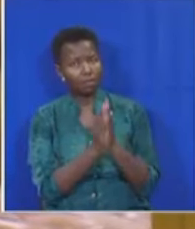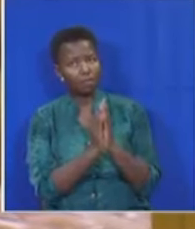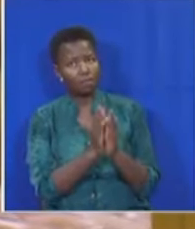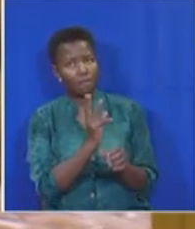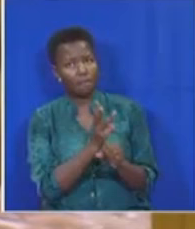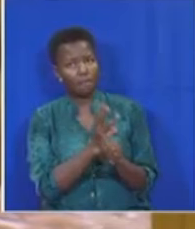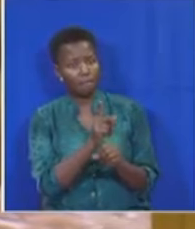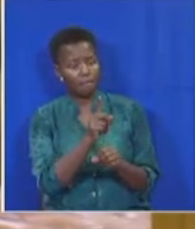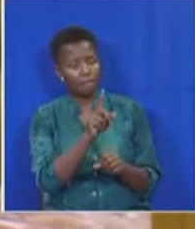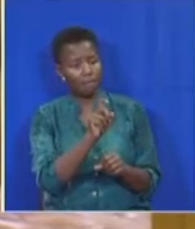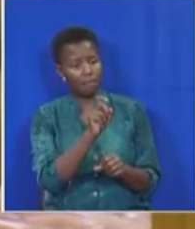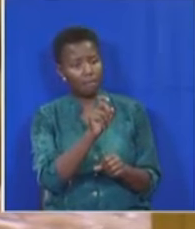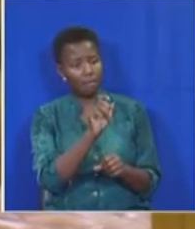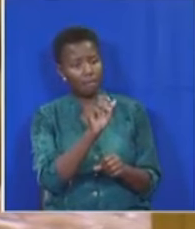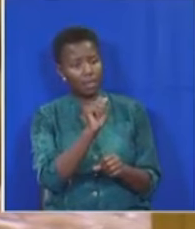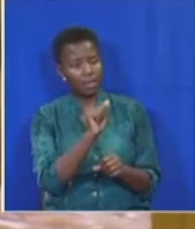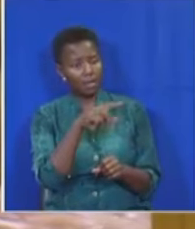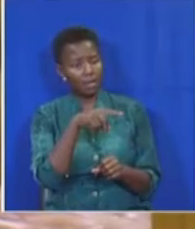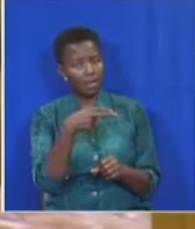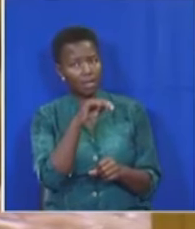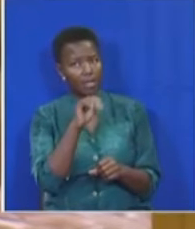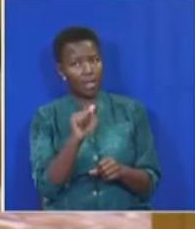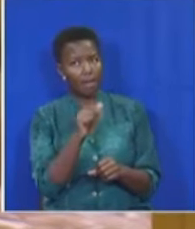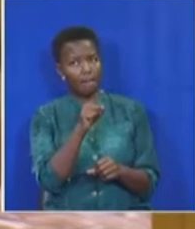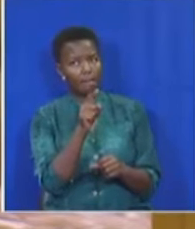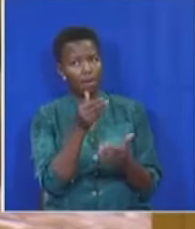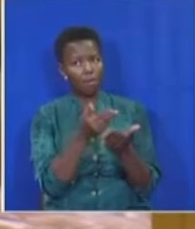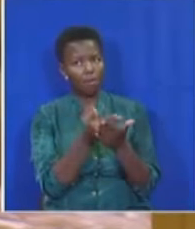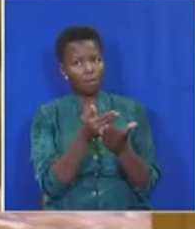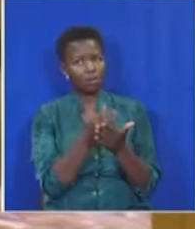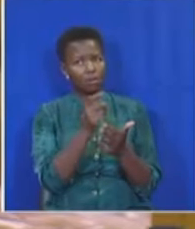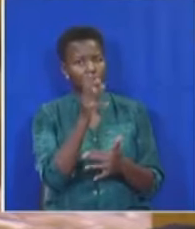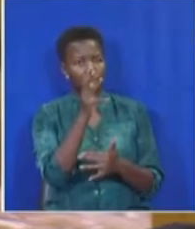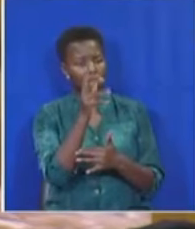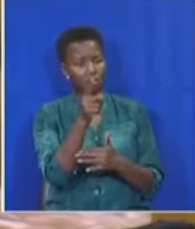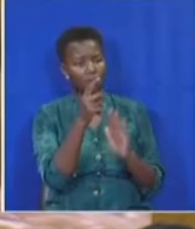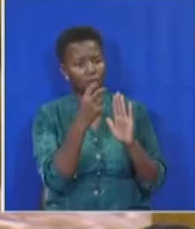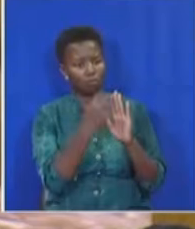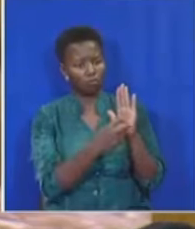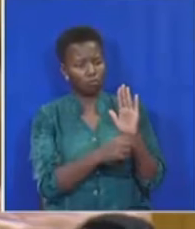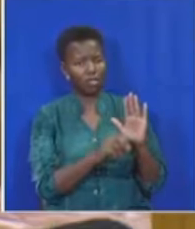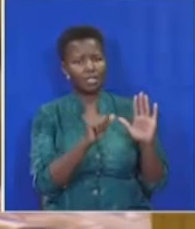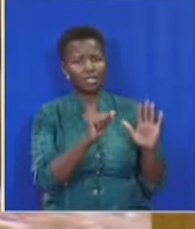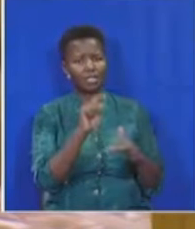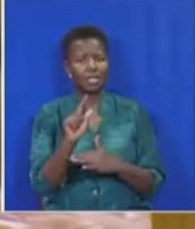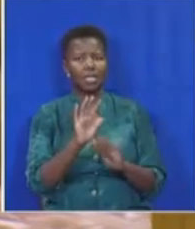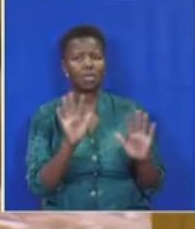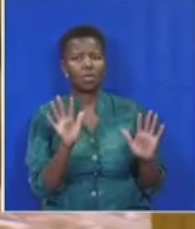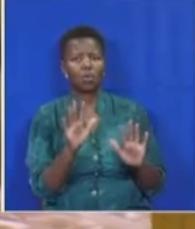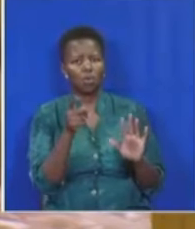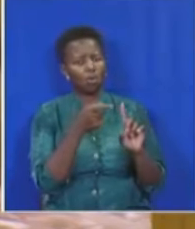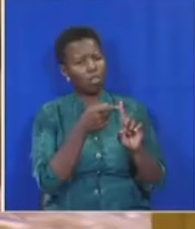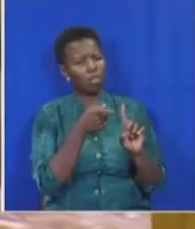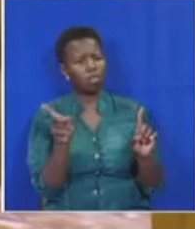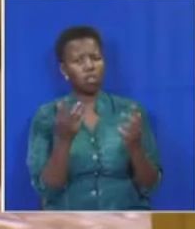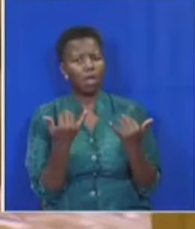Capa ndicinga uba umkile emxholweni ngokarule 68 asithethi le nto ayithethayo thina ngoku siyavumelana